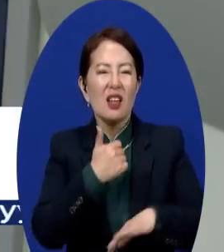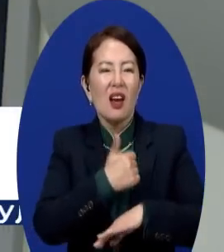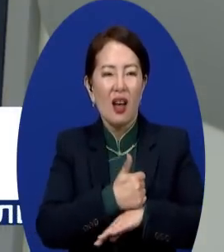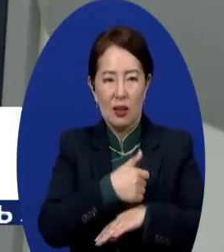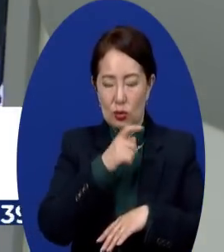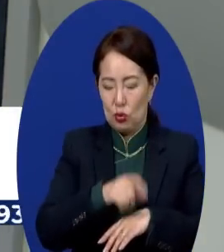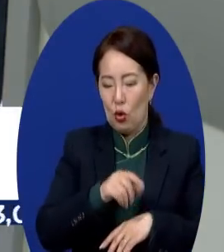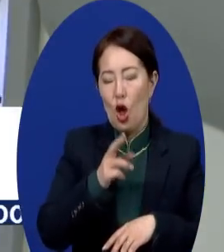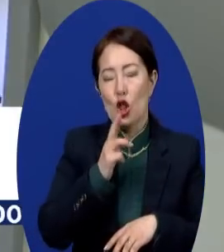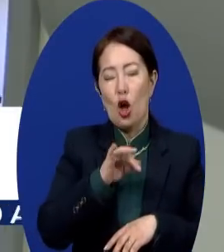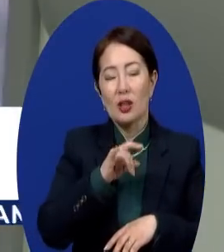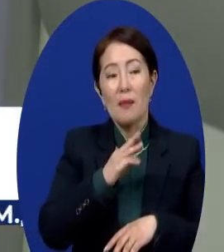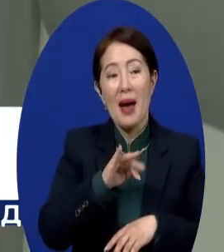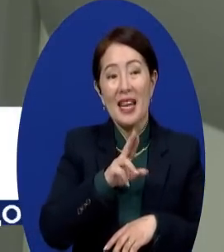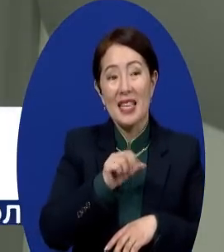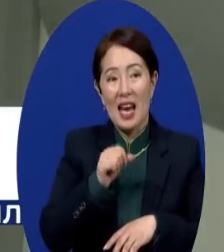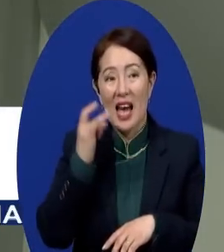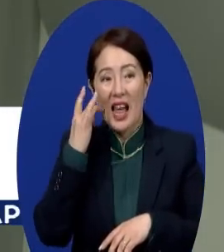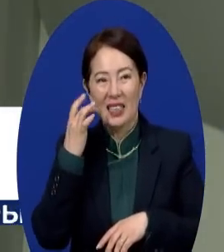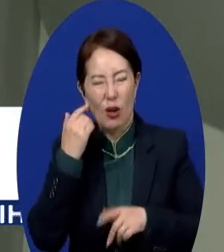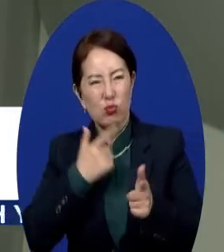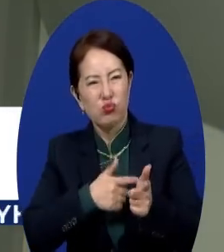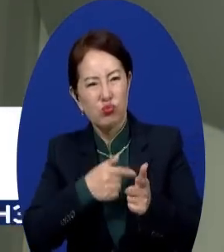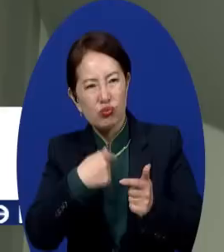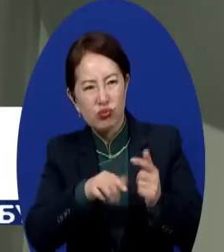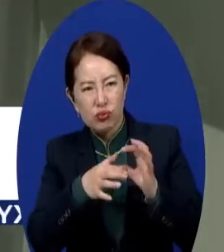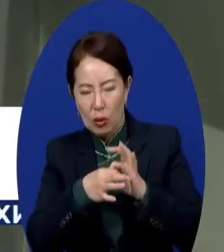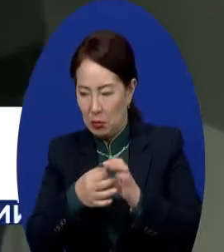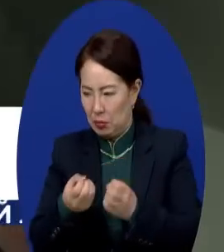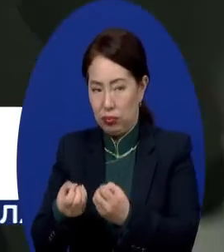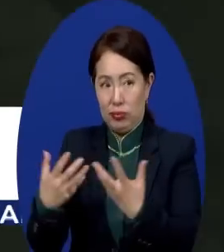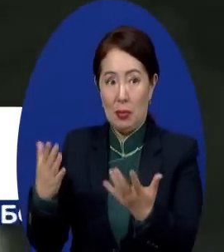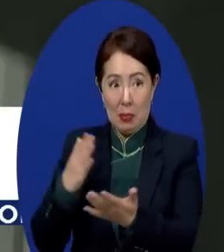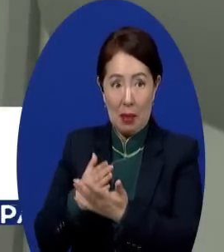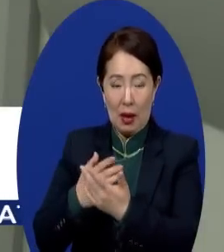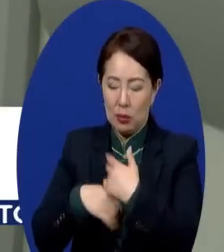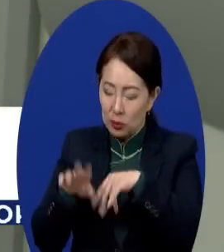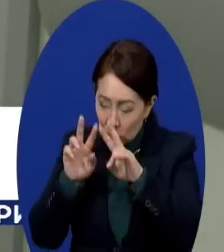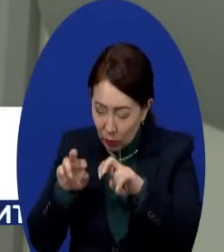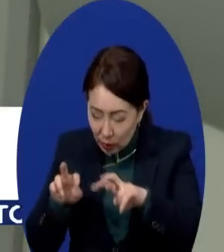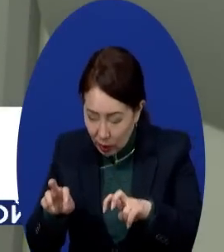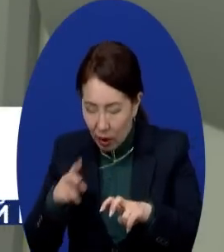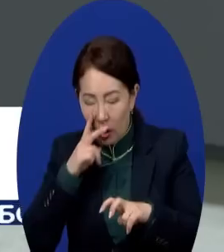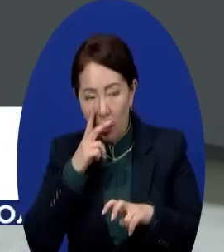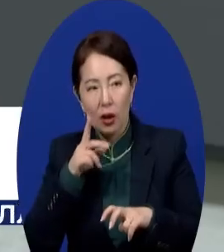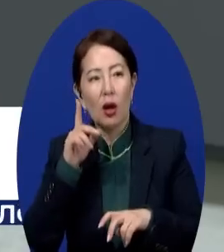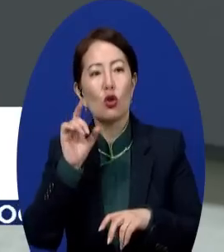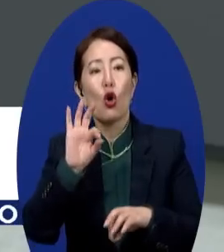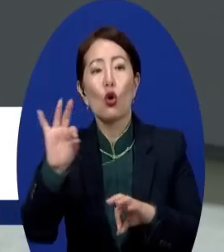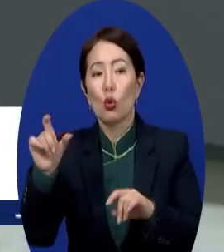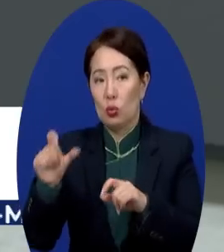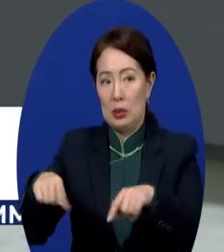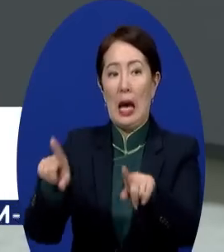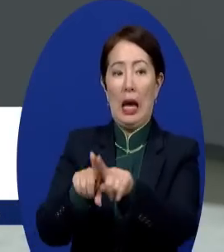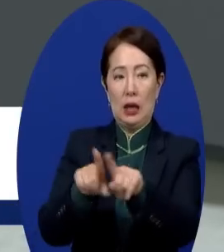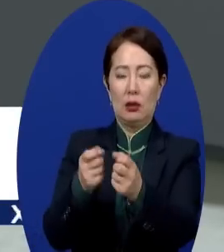Ван Кирхове ижил хүйстэн эрэгтэйчүүдийн дунд нэлээд олон тохиолдол илэрсэн. Гэхдээ тандалт судалгааны явцад бусад хүрээний хүмүүсийн дунд ч